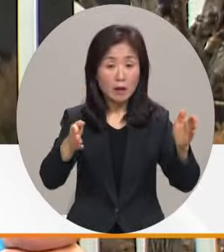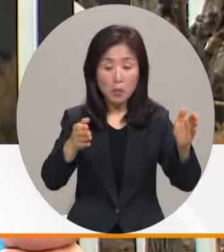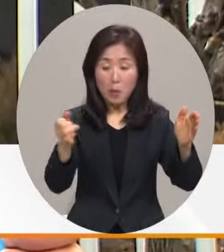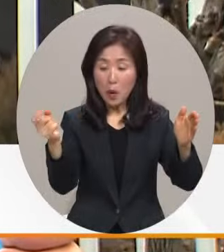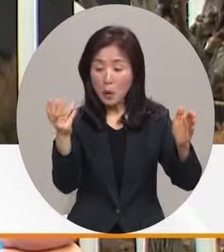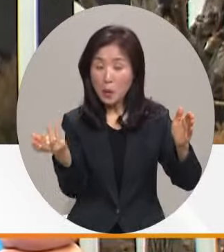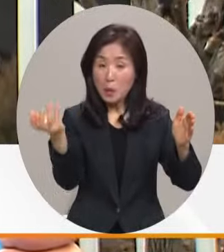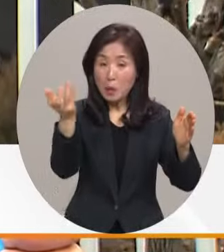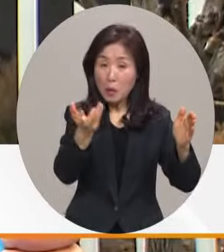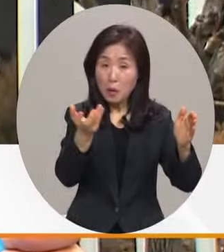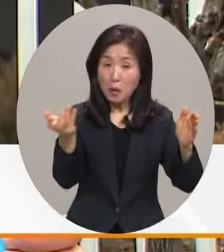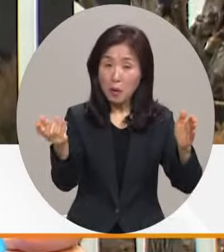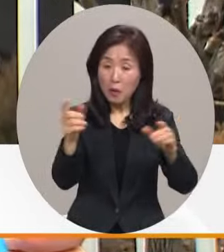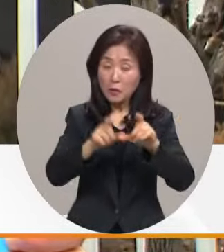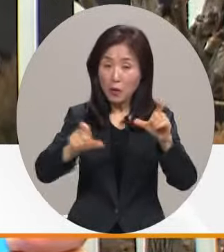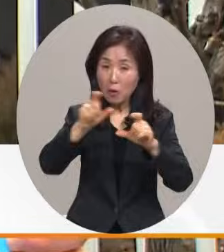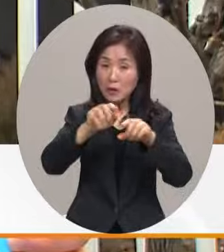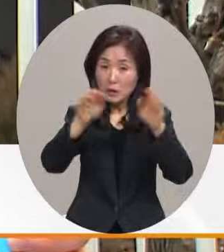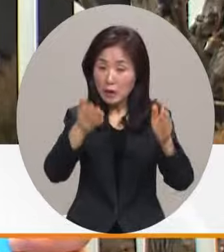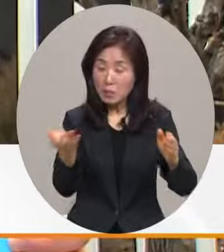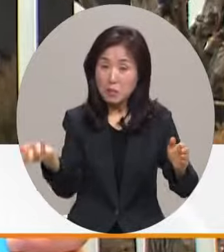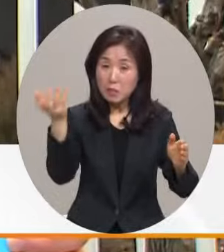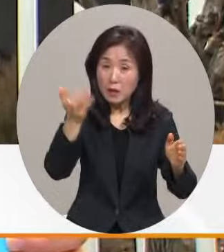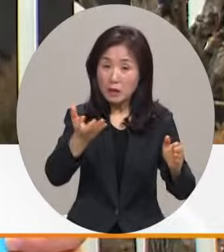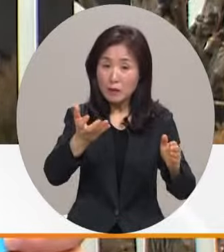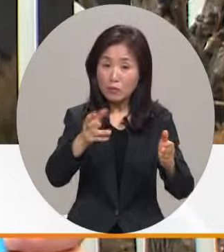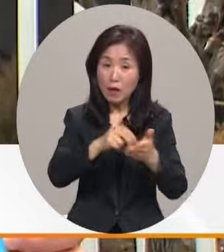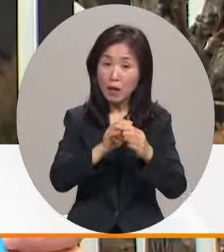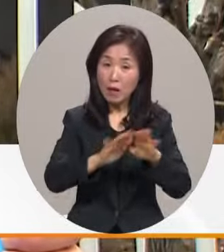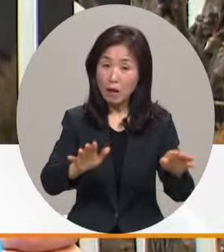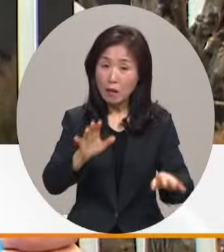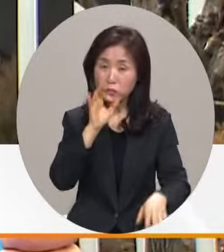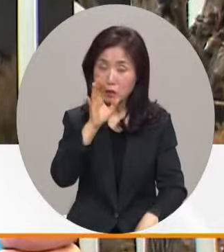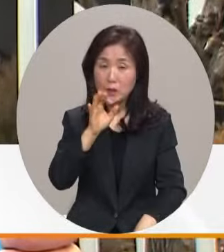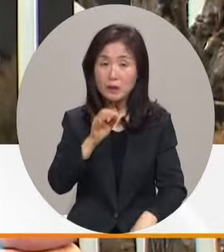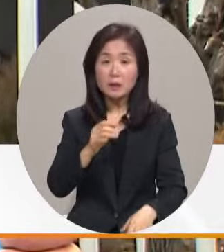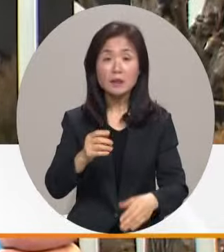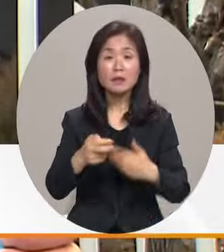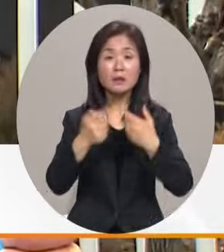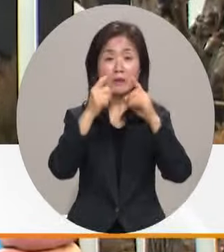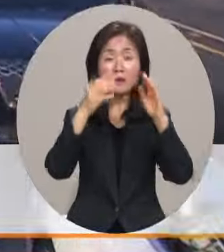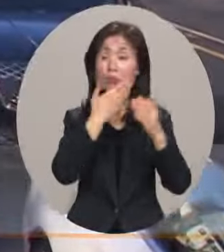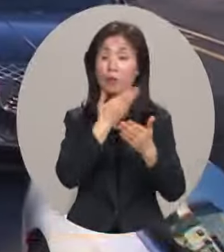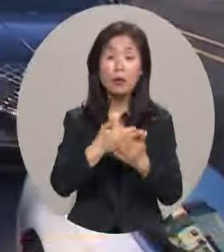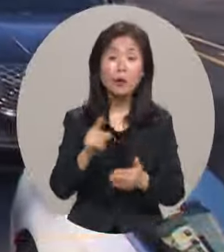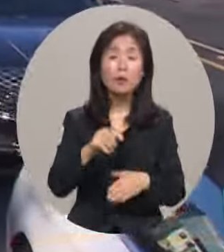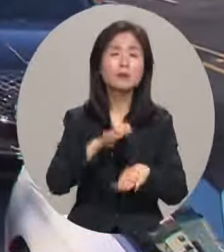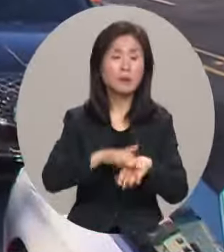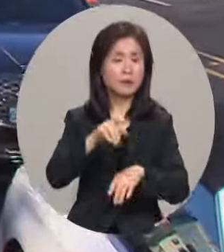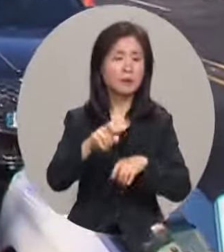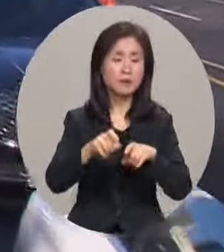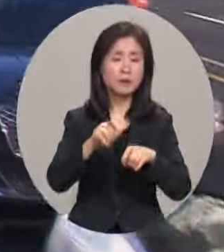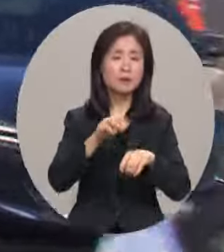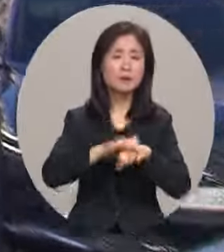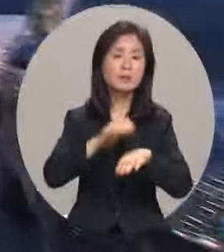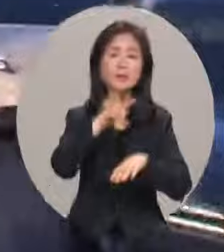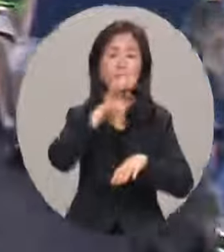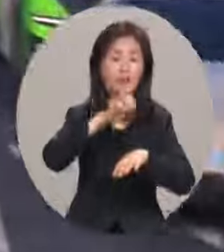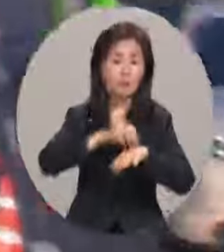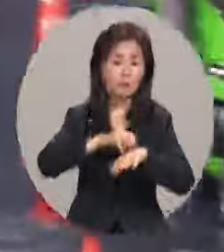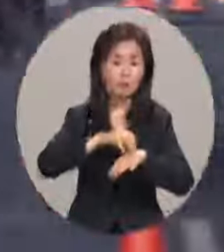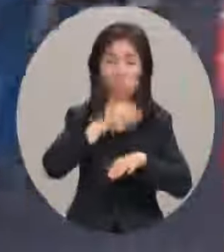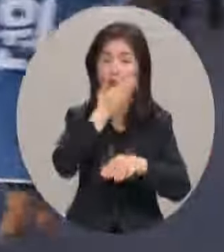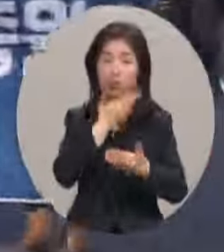의대는 실습이 중요한 사항 아니겠습니까? 엉망이 될 것으로 생각하고. 이르면 설 연휴 직후